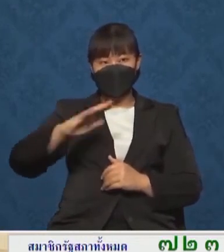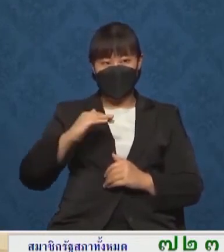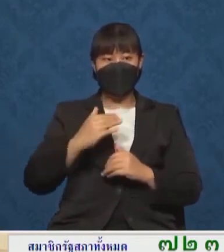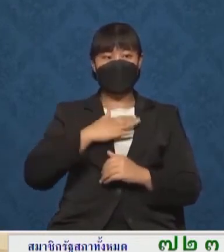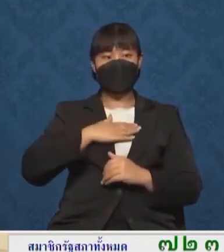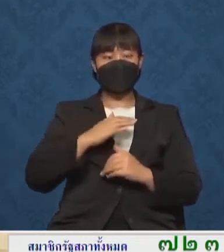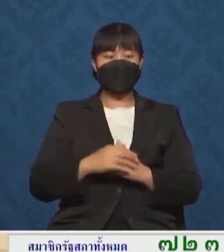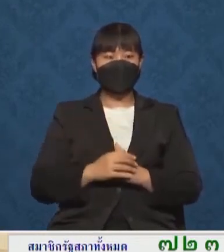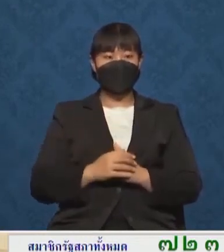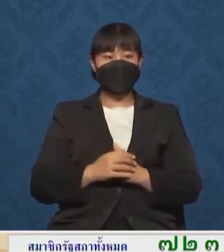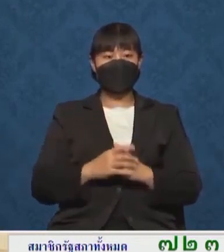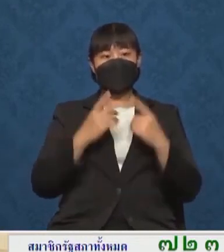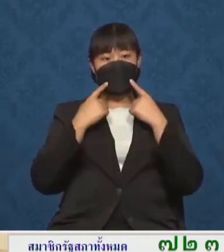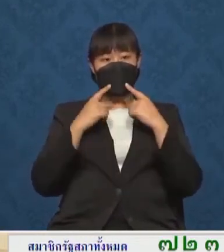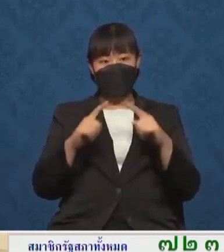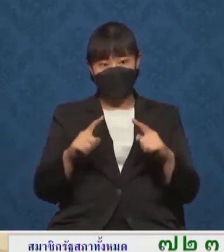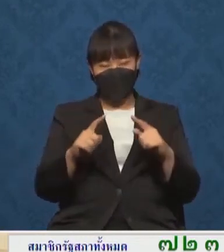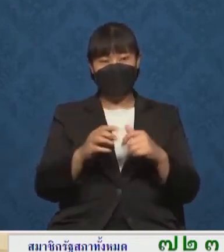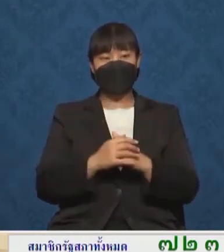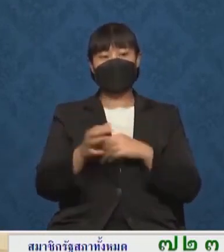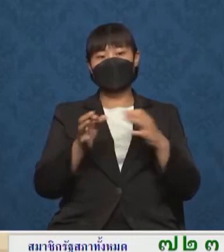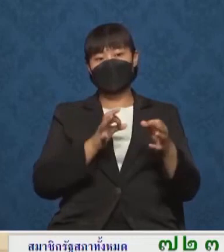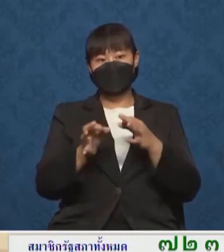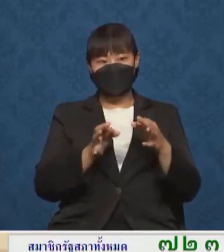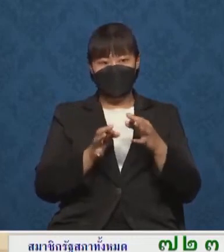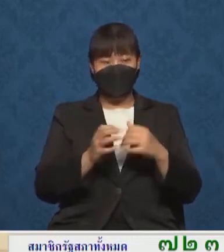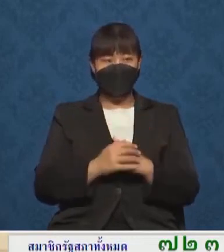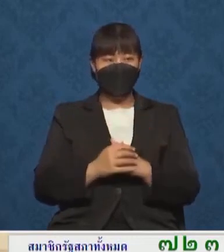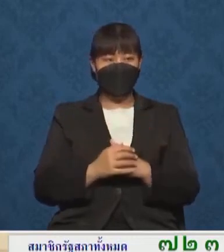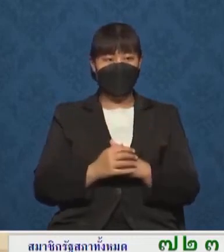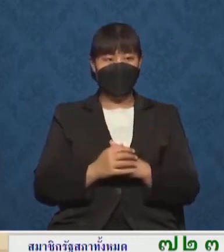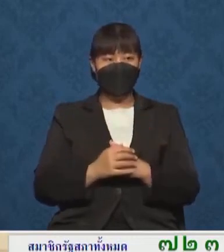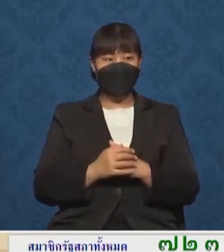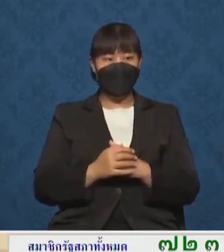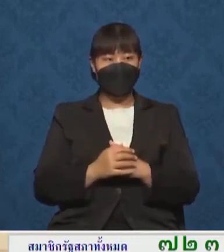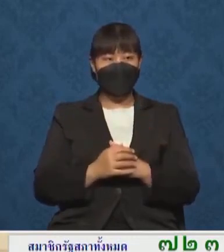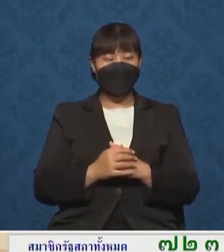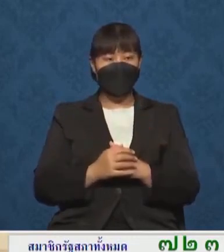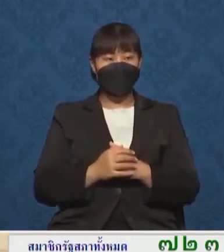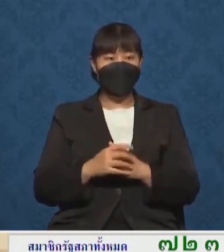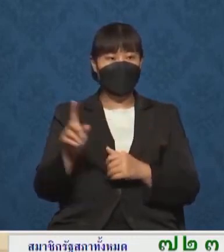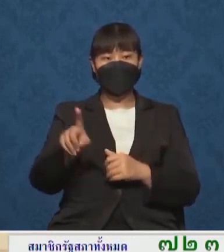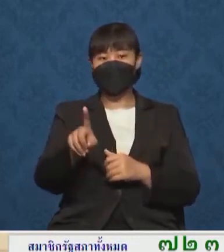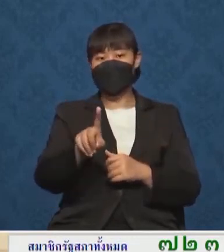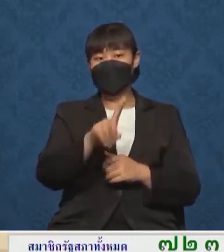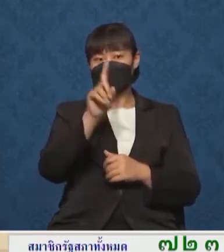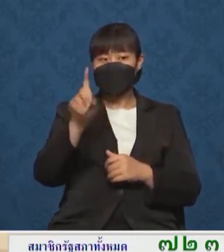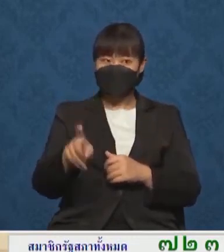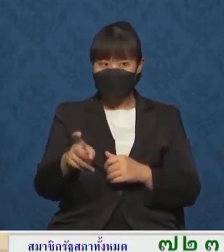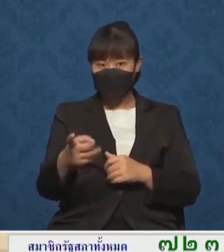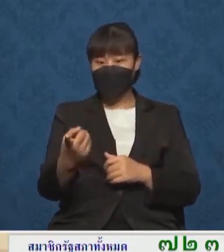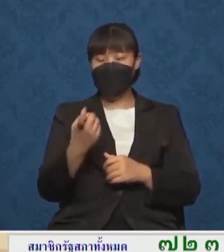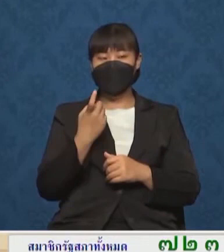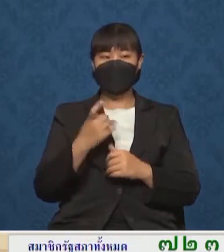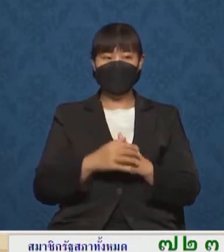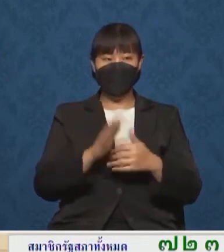ก็จะขอตอบข้อชี้แจงนะครับในประเด็นที่ท่านตั้งคำถามนะครับต่อข้อเสนอการยกเลิก